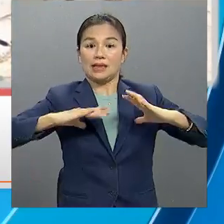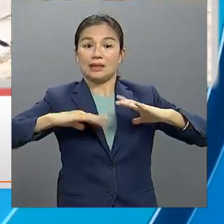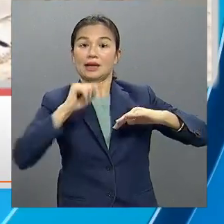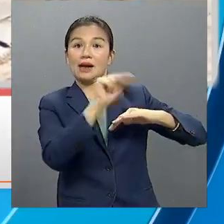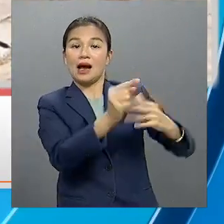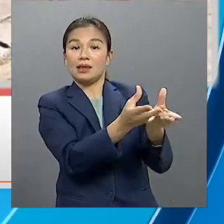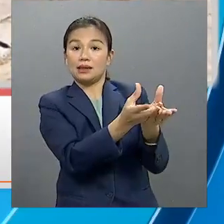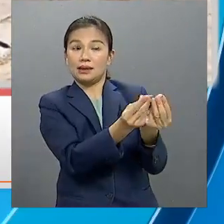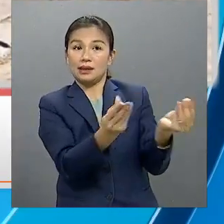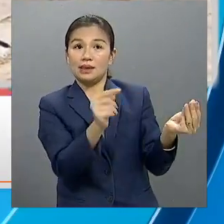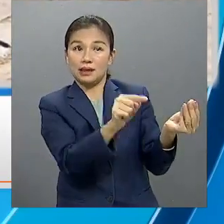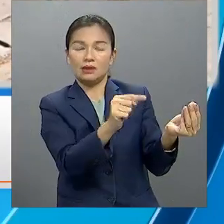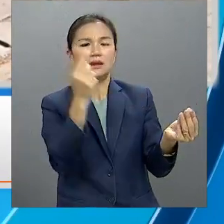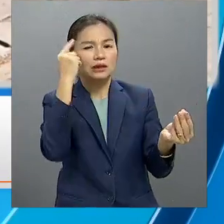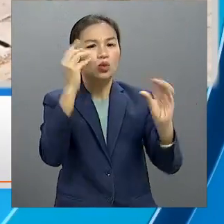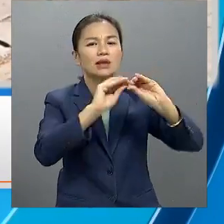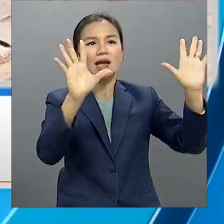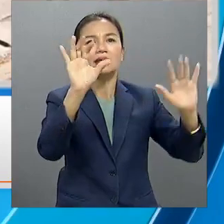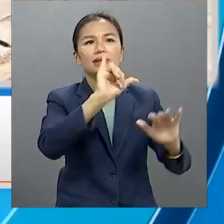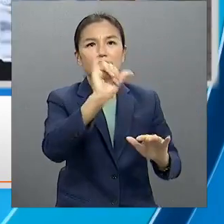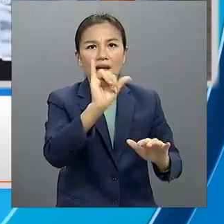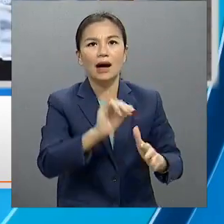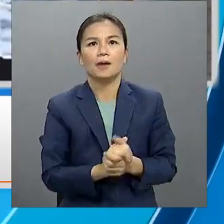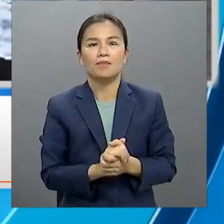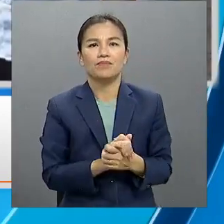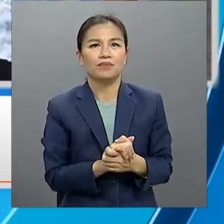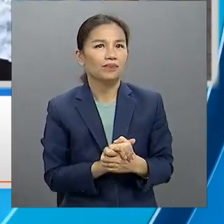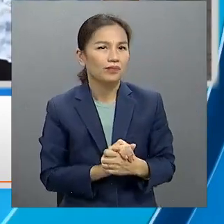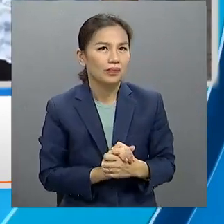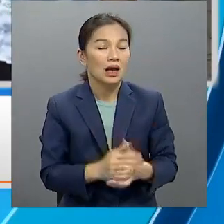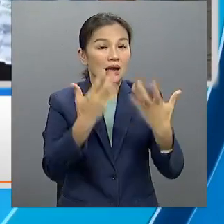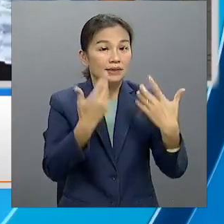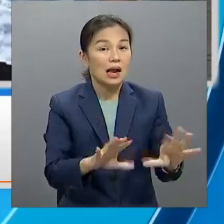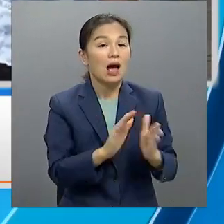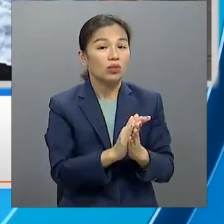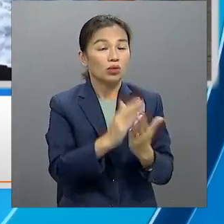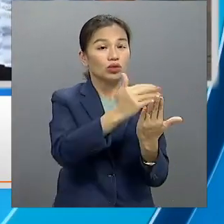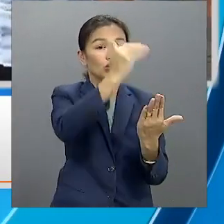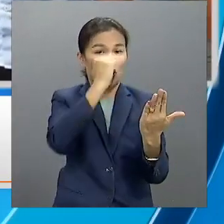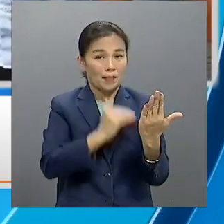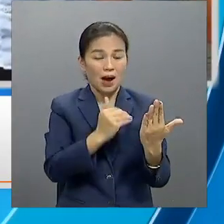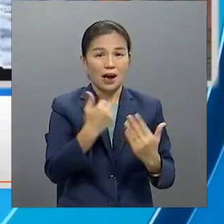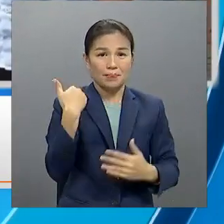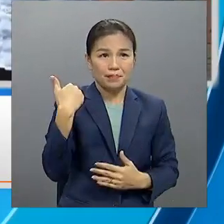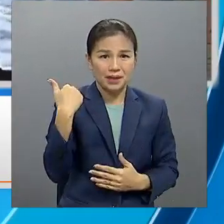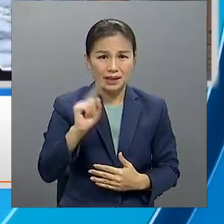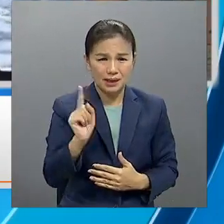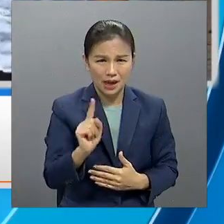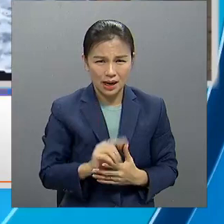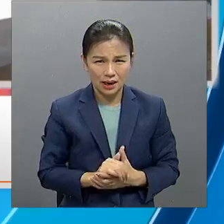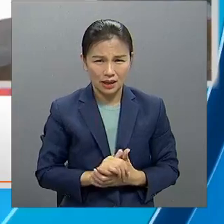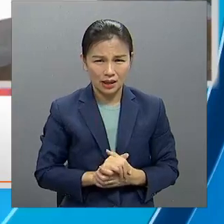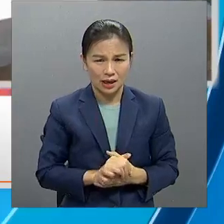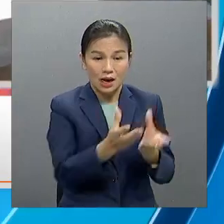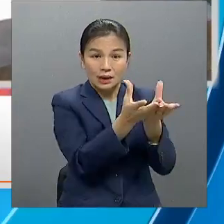ไม่ชัดเจนเรามีนอสลอยแต่ตอนหลังมามีธนารักษ์เข้ามาอีกมันทับซ้อนกันอยู